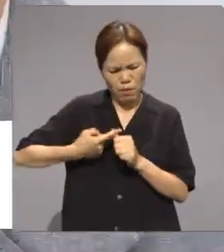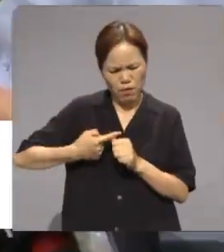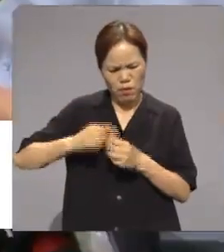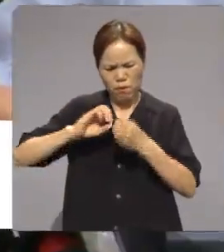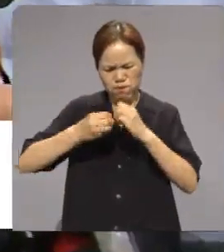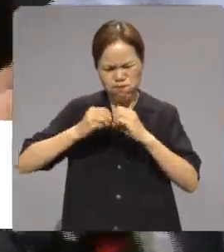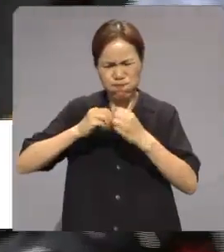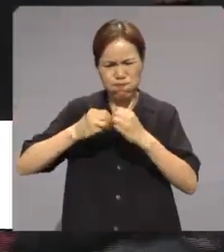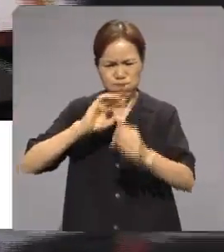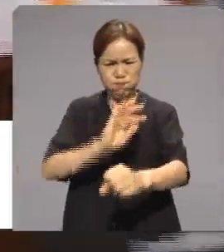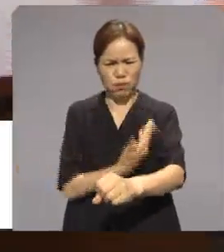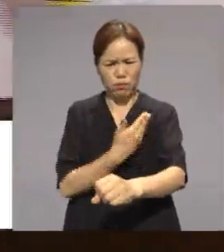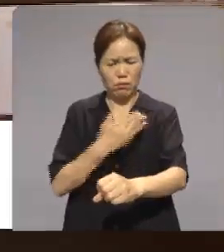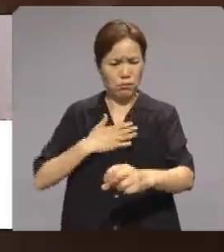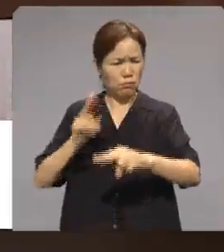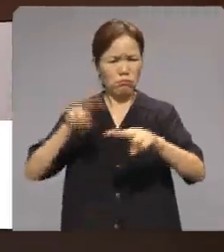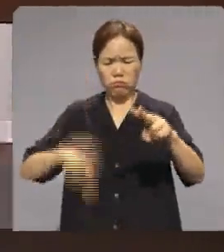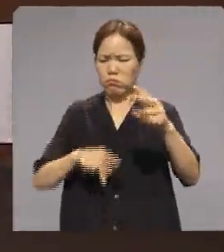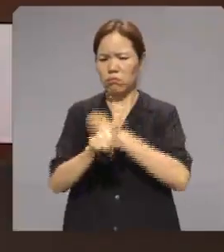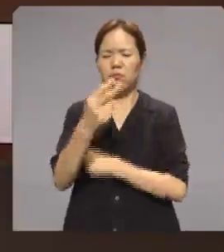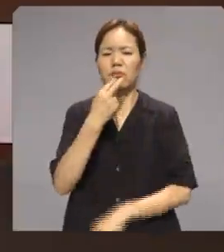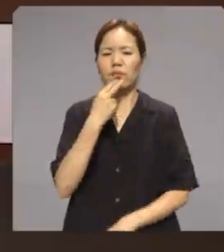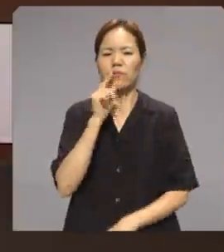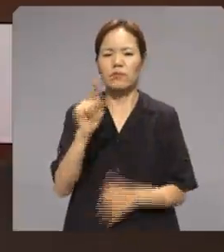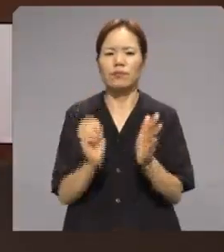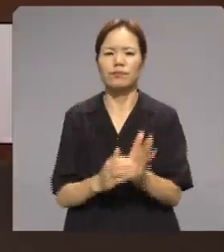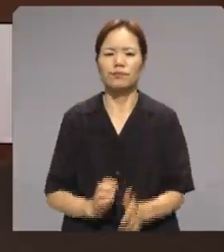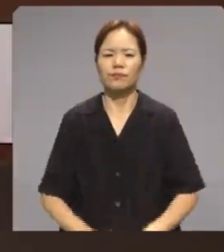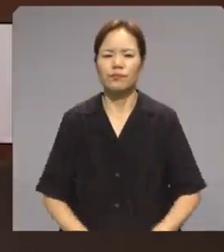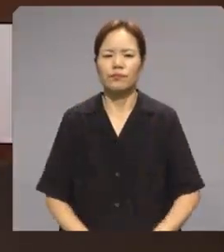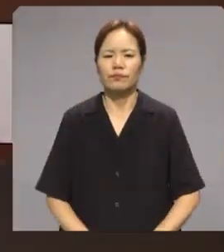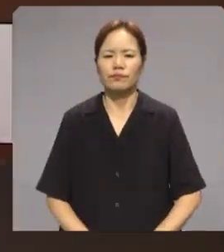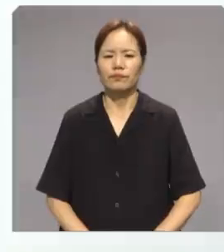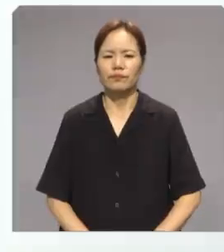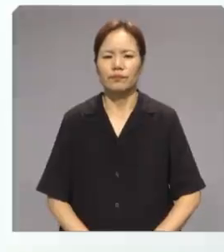왜곡됐다며 물러설 이유가 전혀 없다고 다시금 강조했습니다